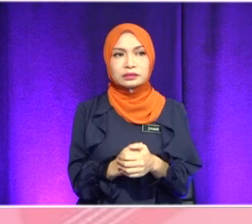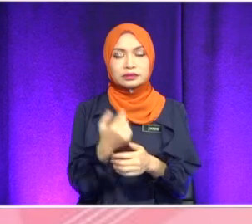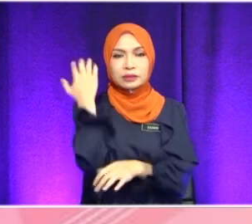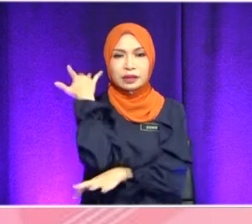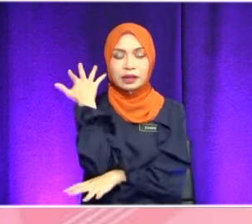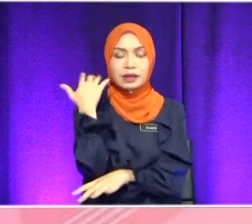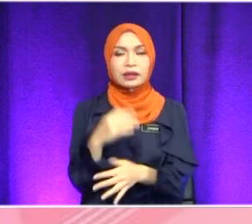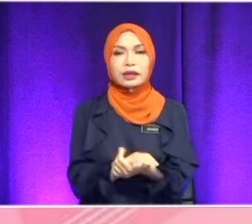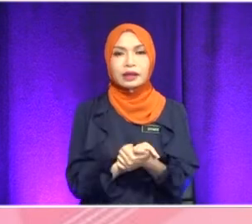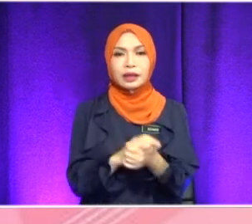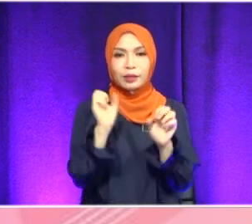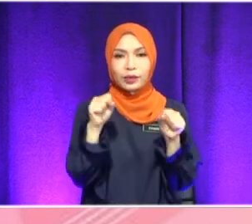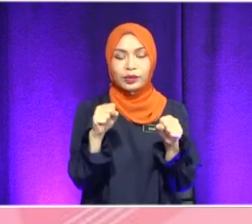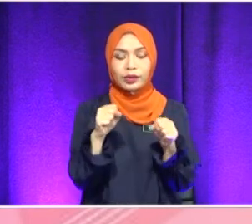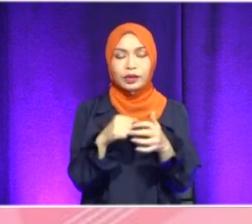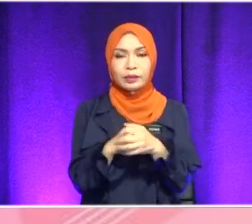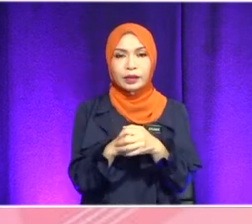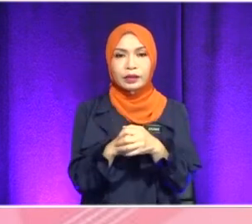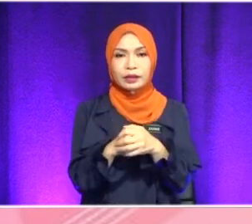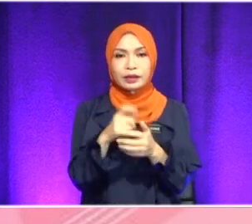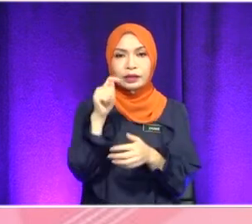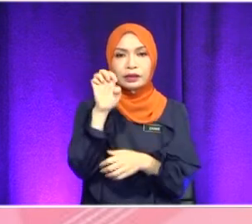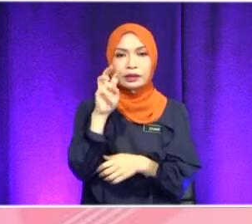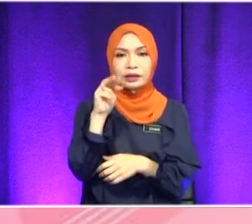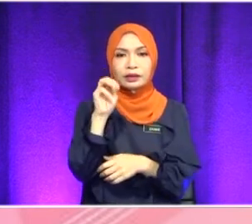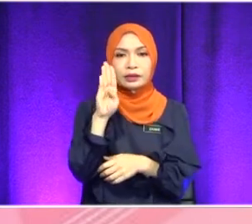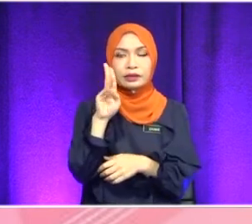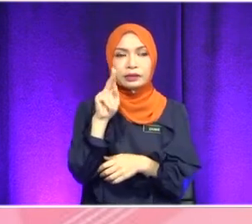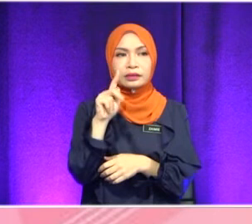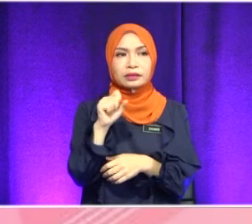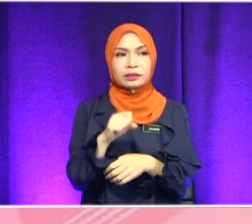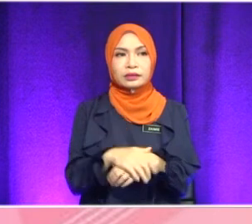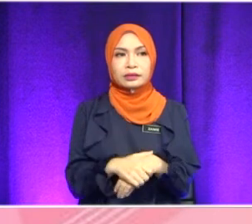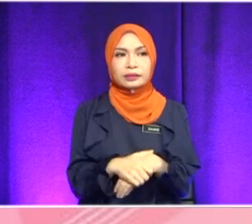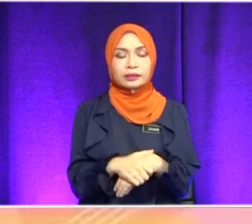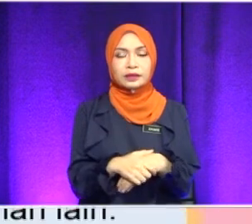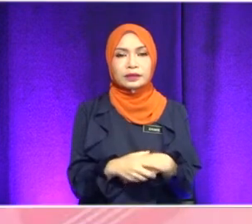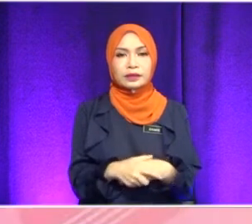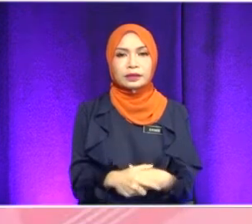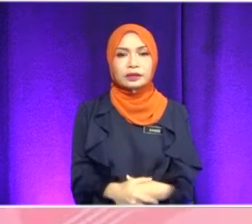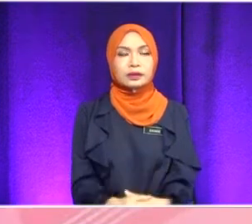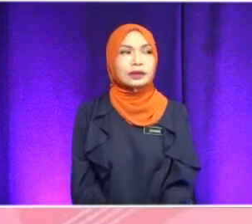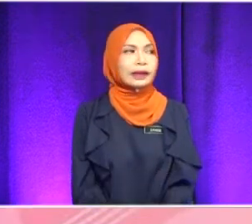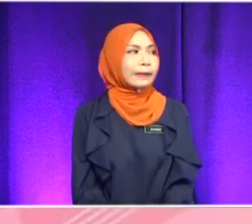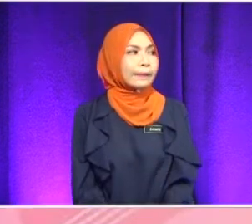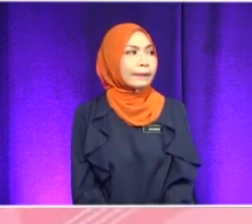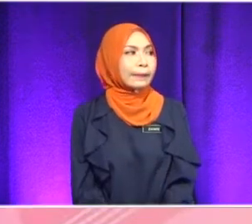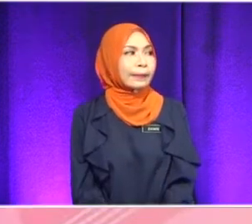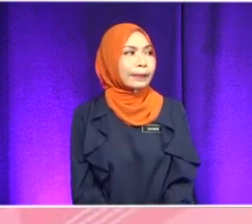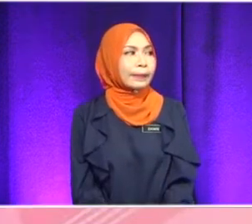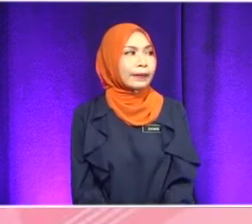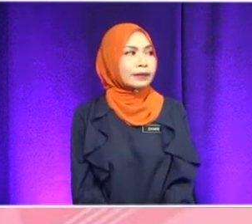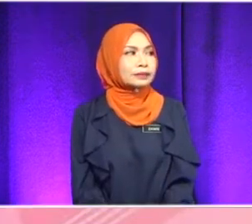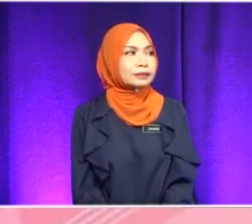oke yang Priok ke pulau mempunyai kelongsong untuk memerangkap Serang geureoke dan yang terakhir